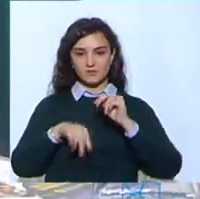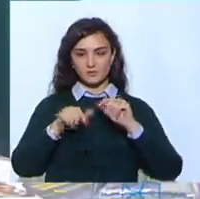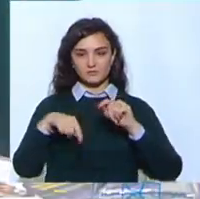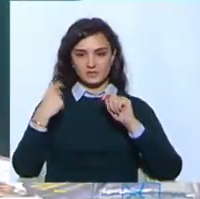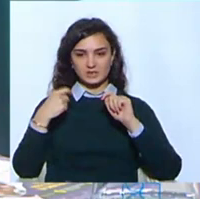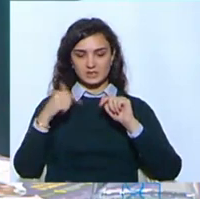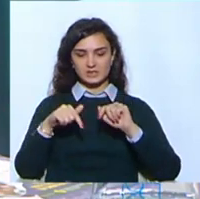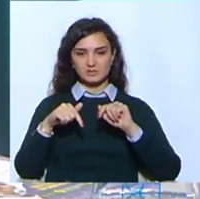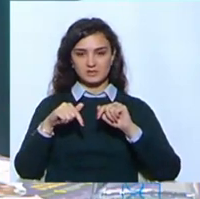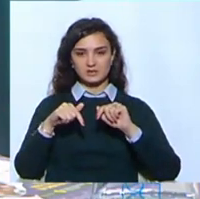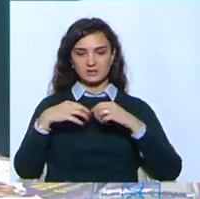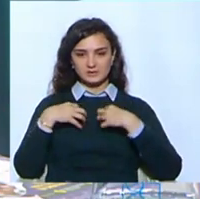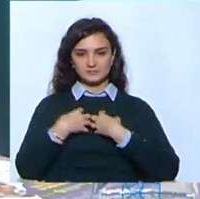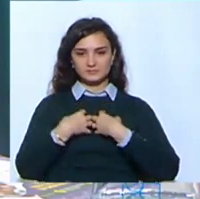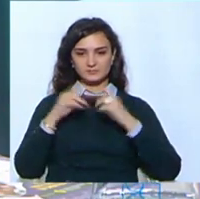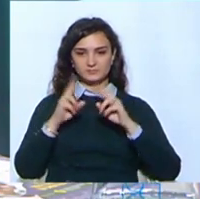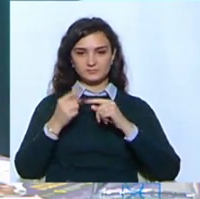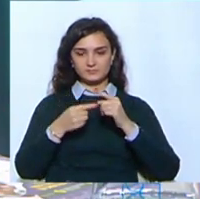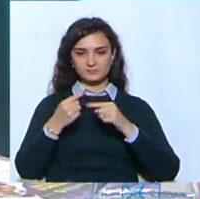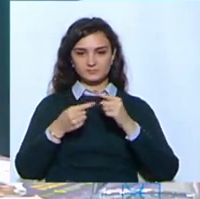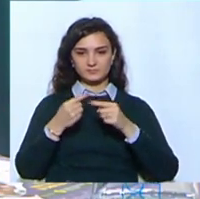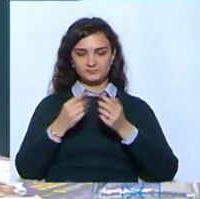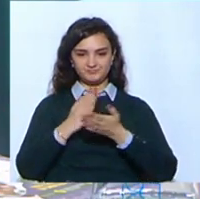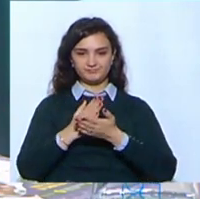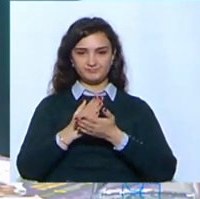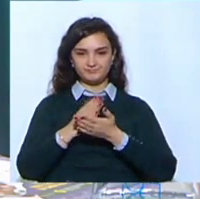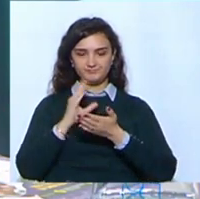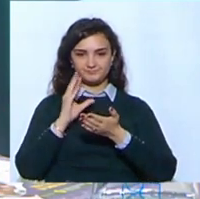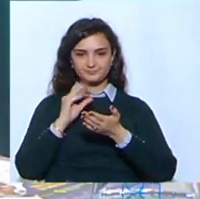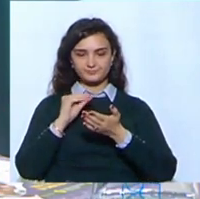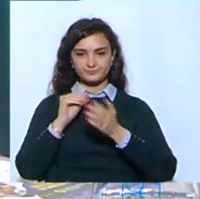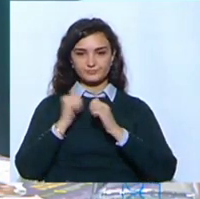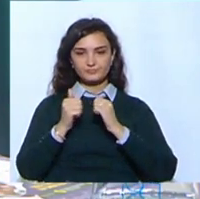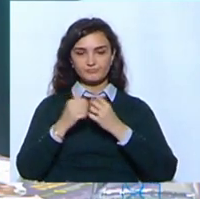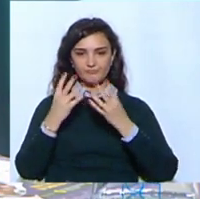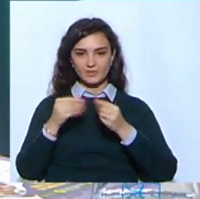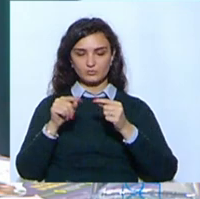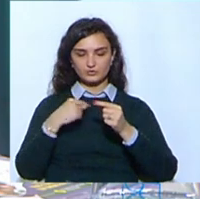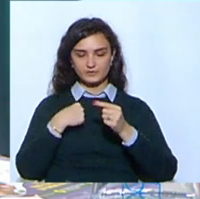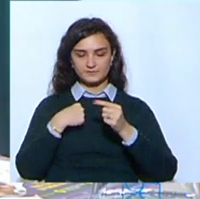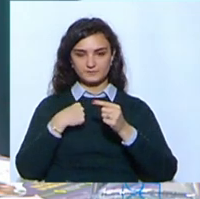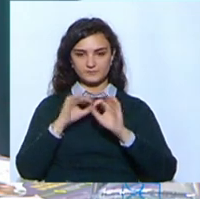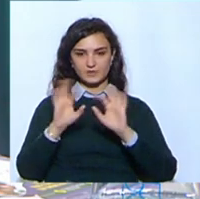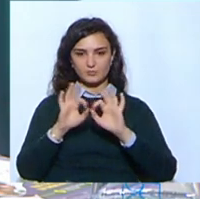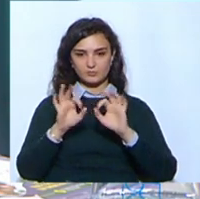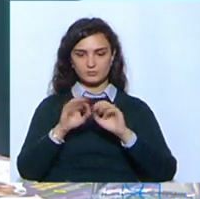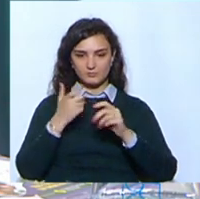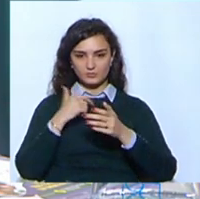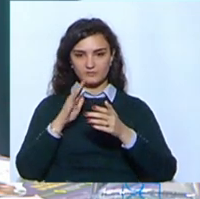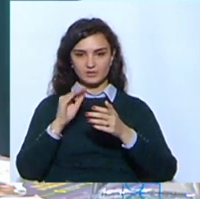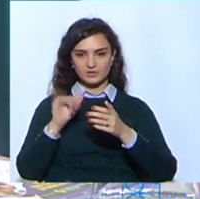გადაცემას, სამწუხარო ტრადიცია ჩამოგვიყალიბდა, როდესაც ყოველდღიურად ჩვენ საუბრობთ